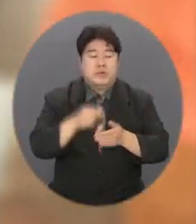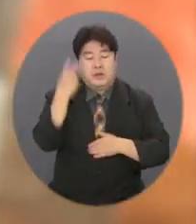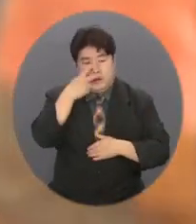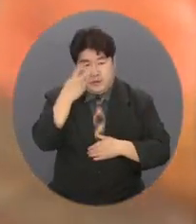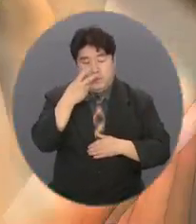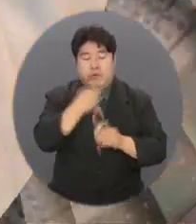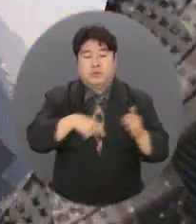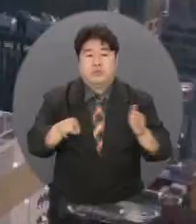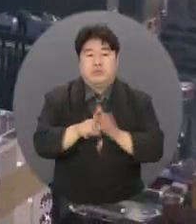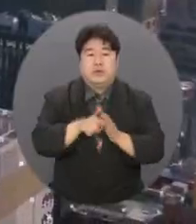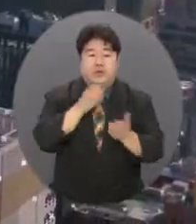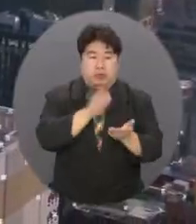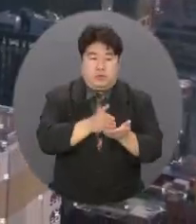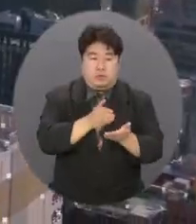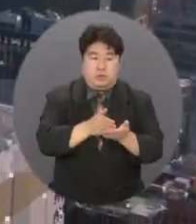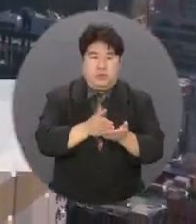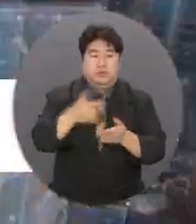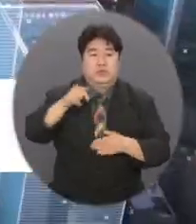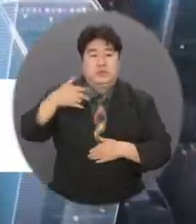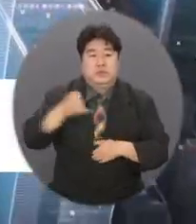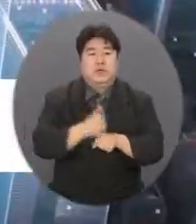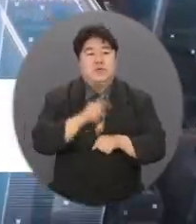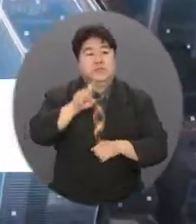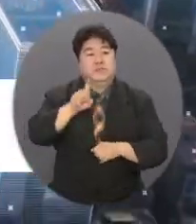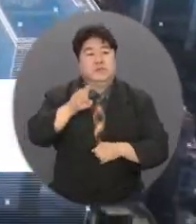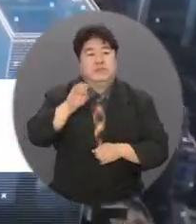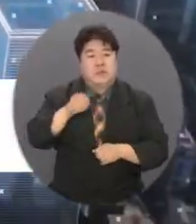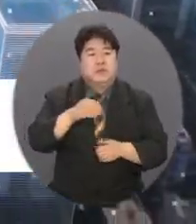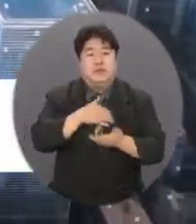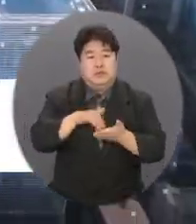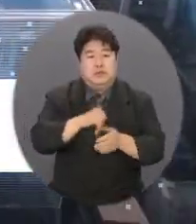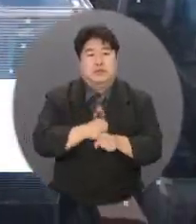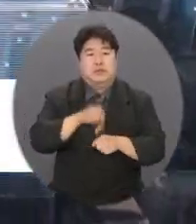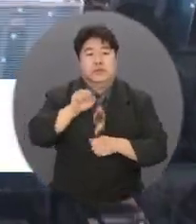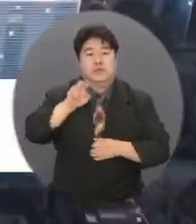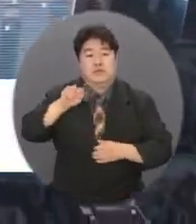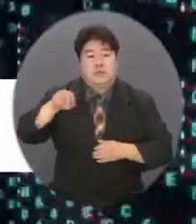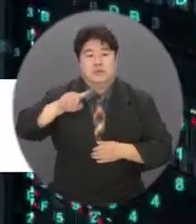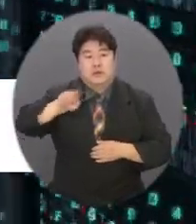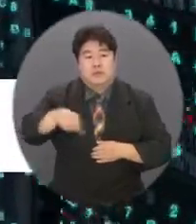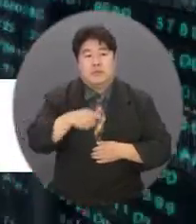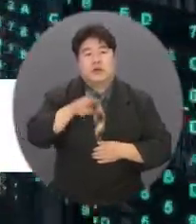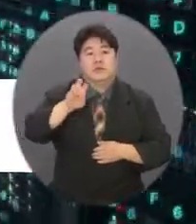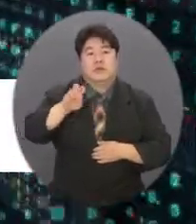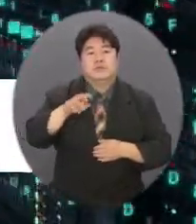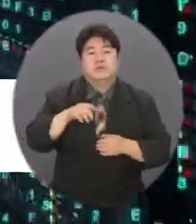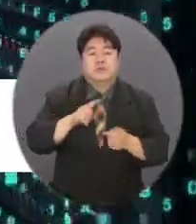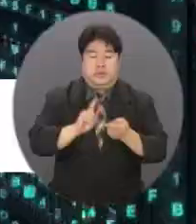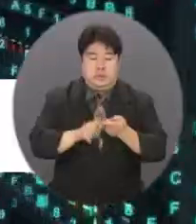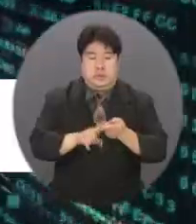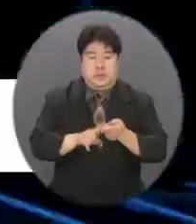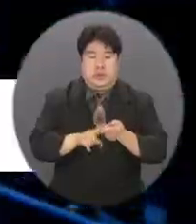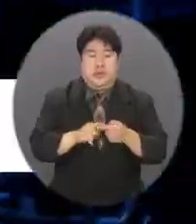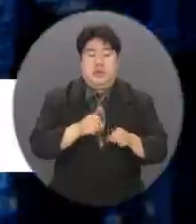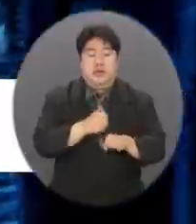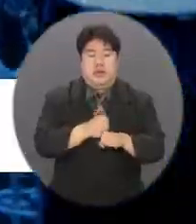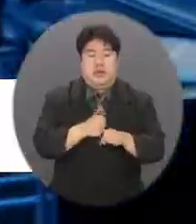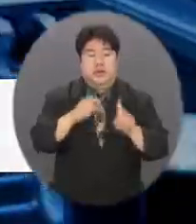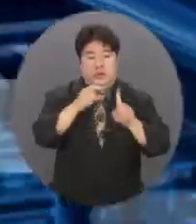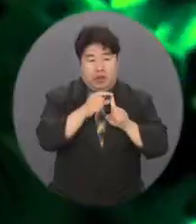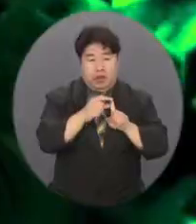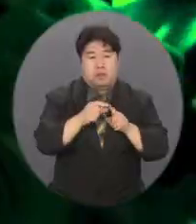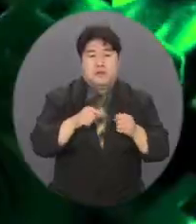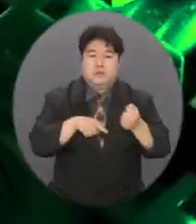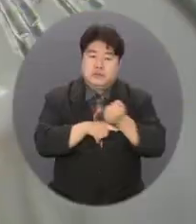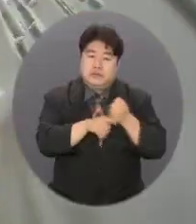위해 뉴스기사 11만 여권과 sns 데이터 130 여 권을 단어 추력 빈도와 의미